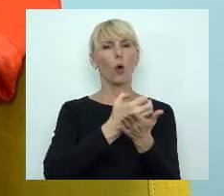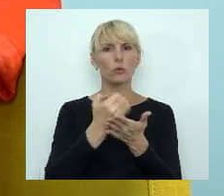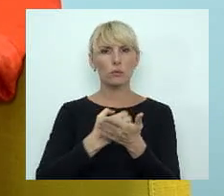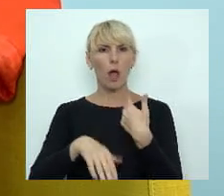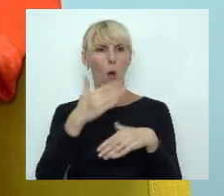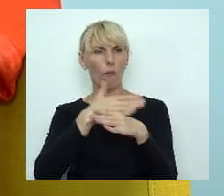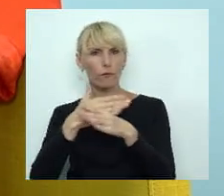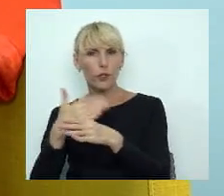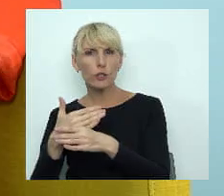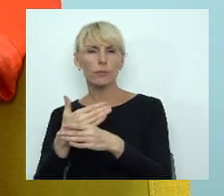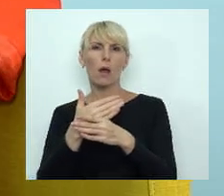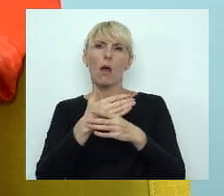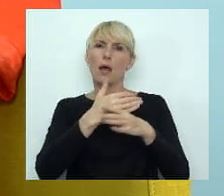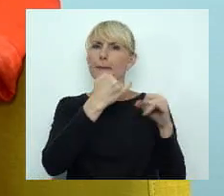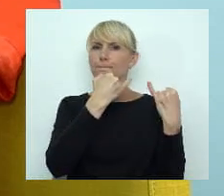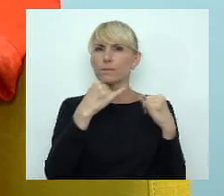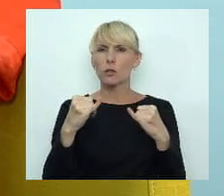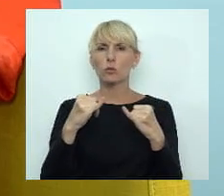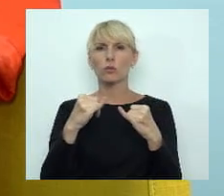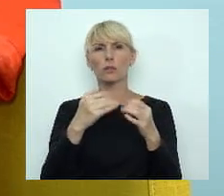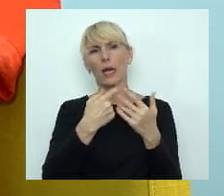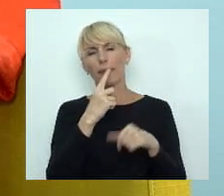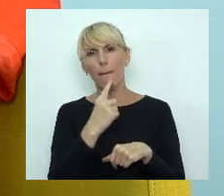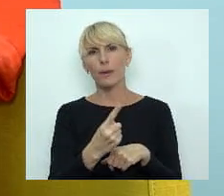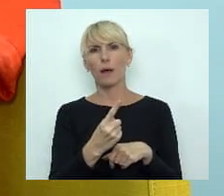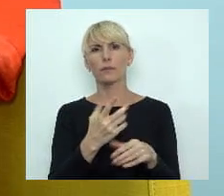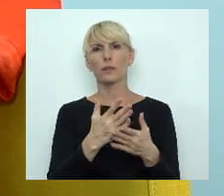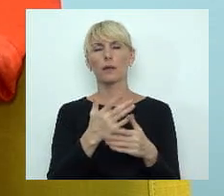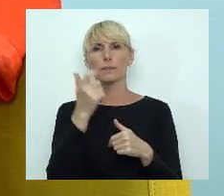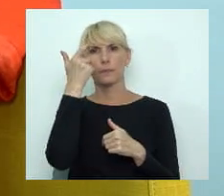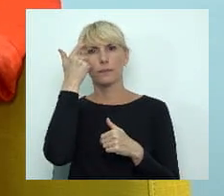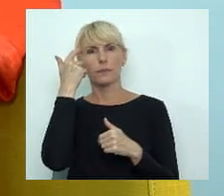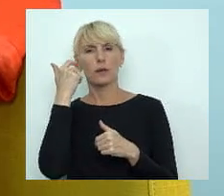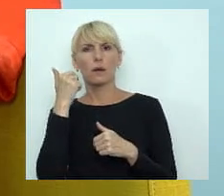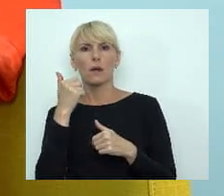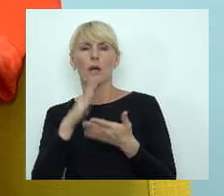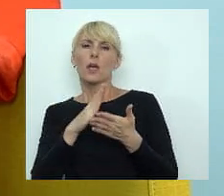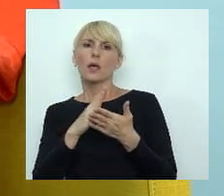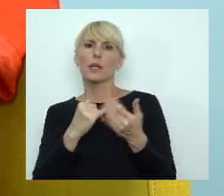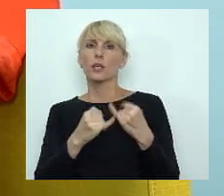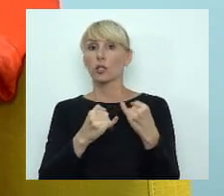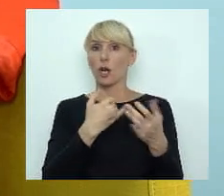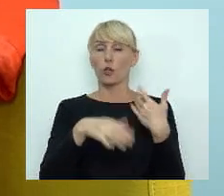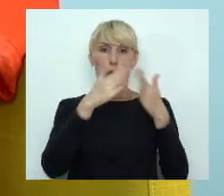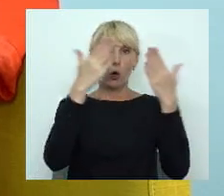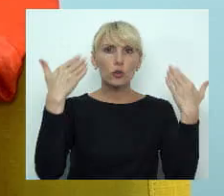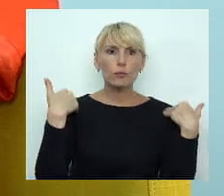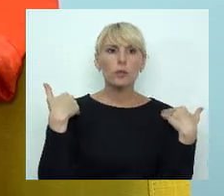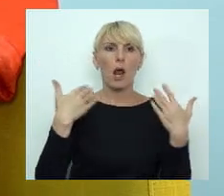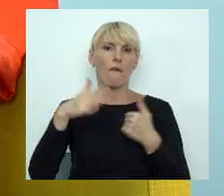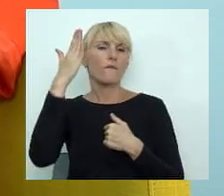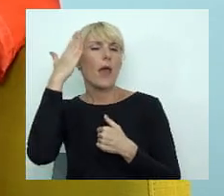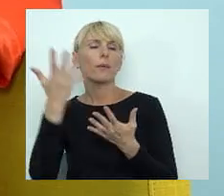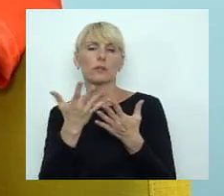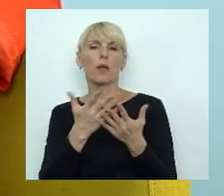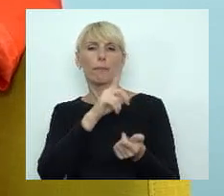w sposób, myślę, opatrzny ze zwolnienia, przyjmując, że skoro przychodzę do szpitala, to wiem, gdzie przychodzę, w